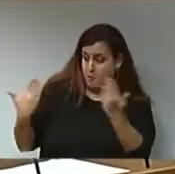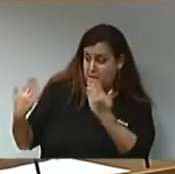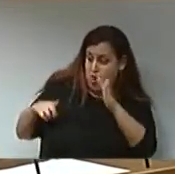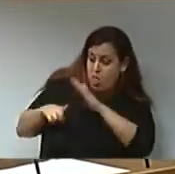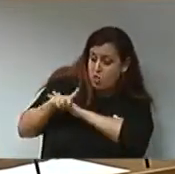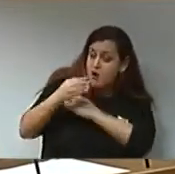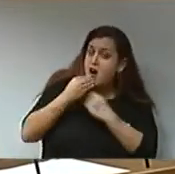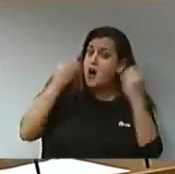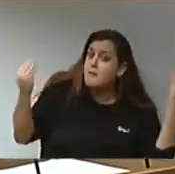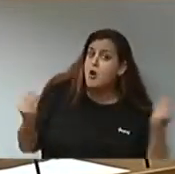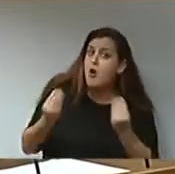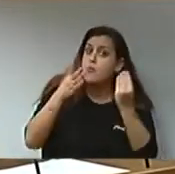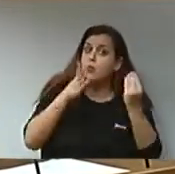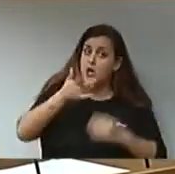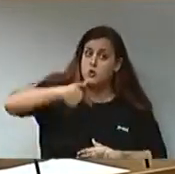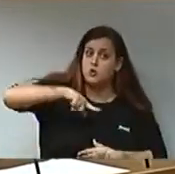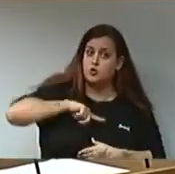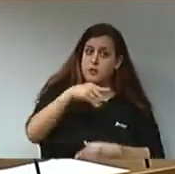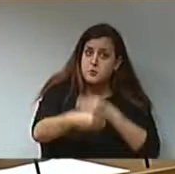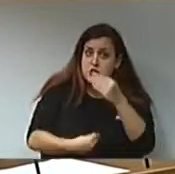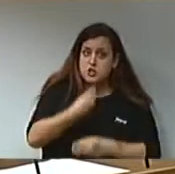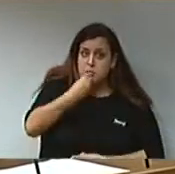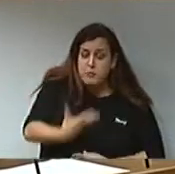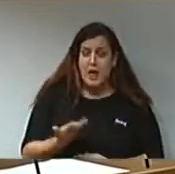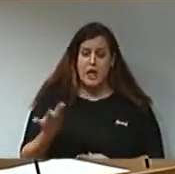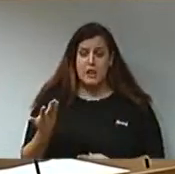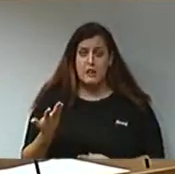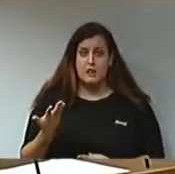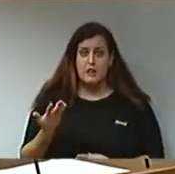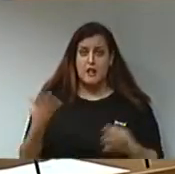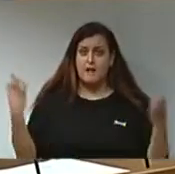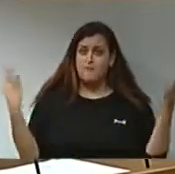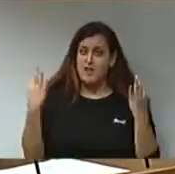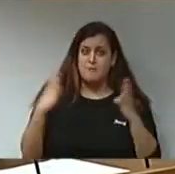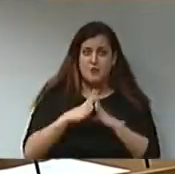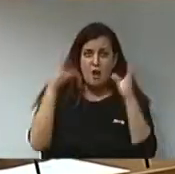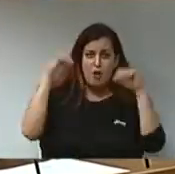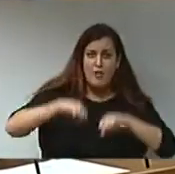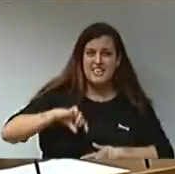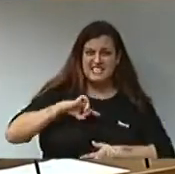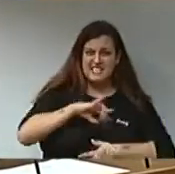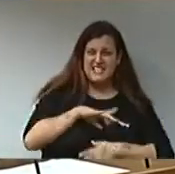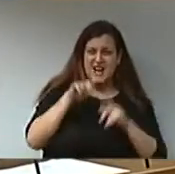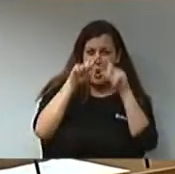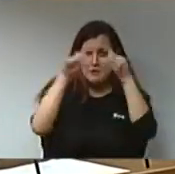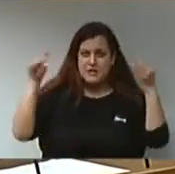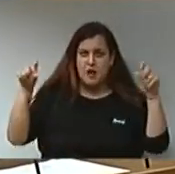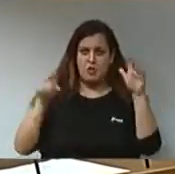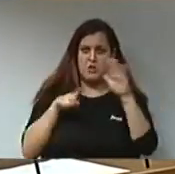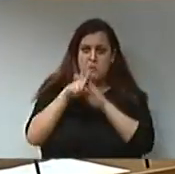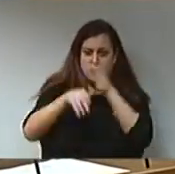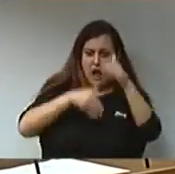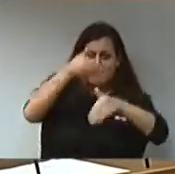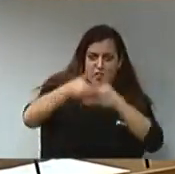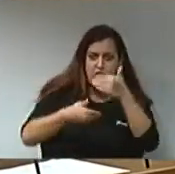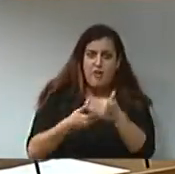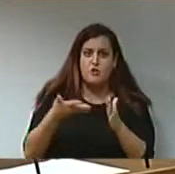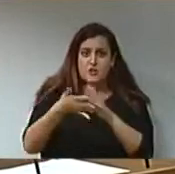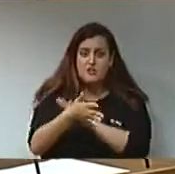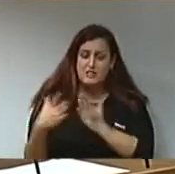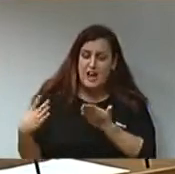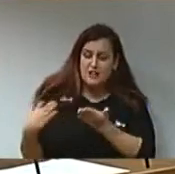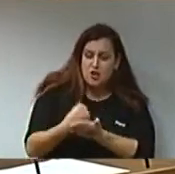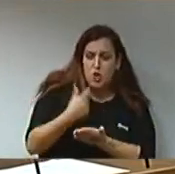governaven, doncs és perquè alguna cosa aquest govern haurà fet bé. Haurà acordat en els sindicats i en els empresaris. Hauran avançat, haurem donat entre